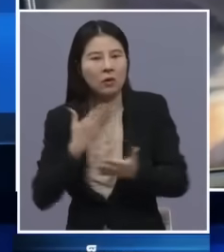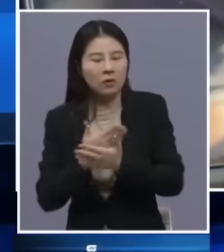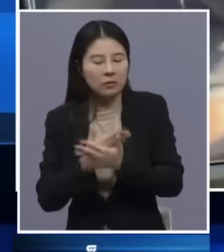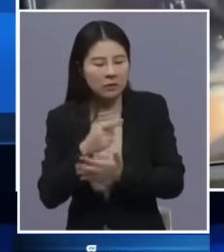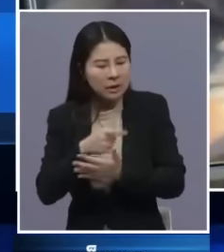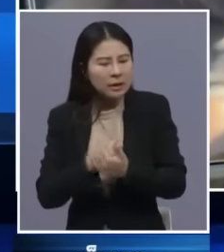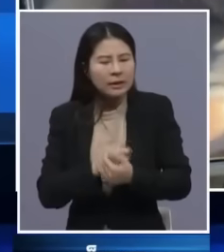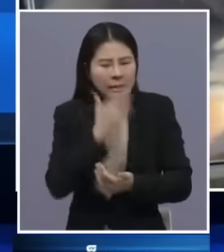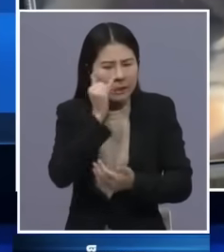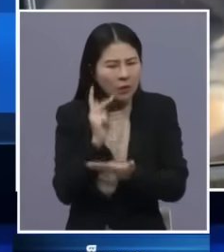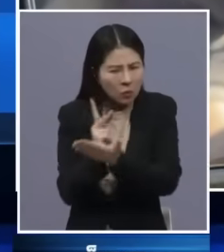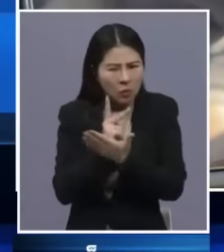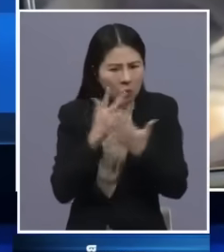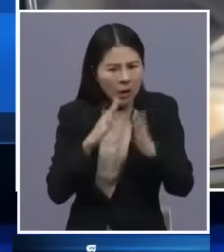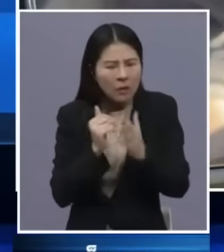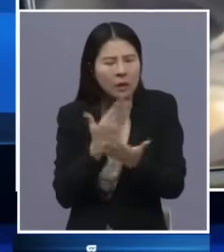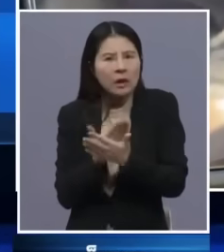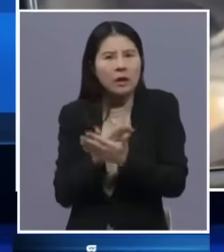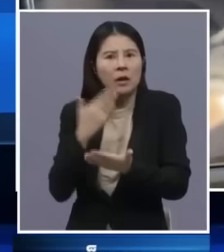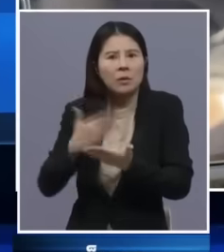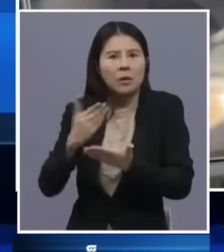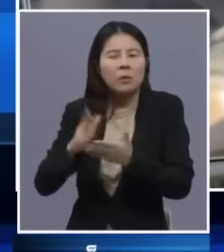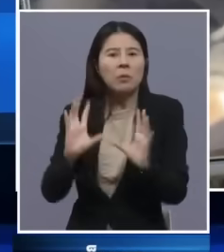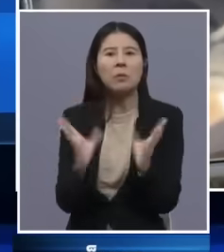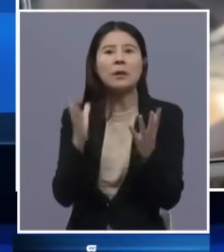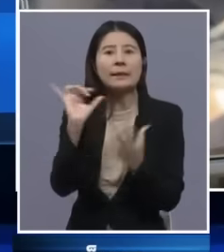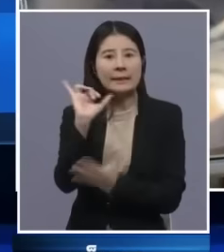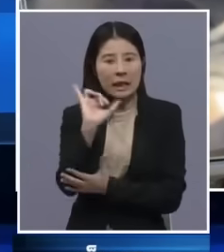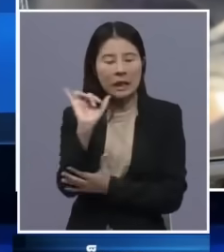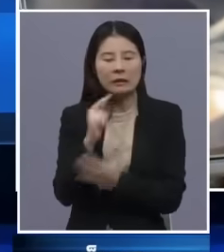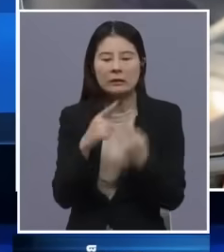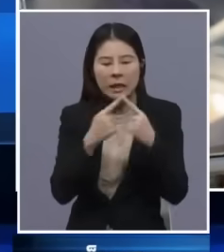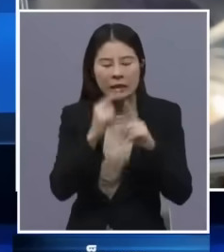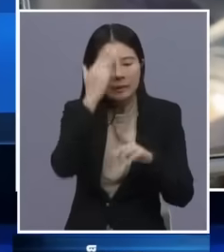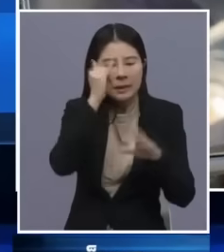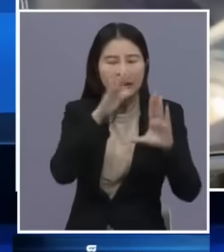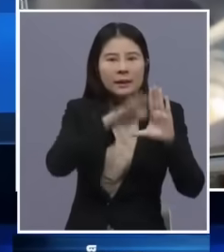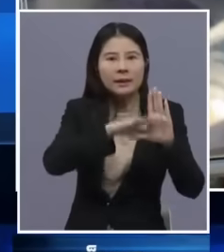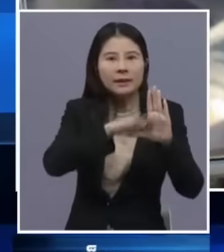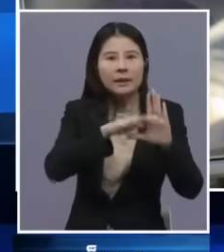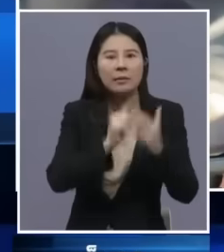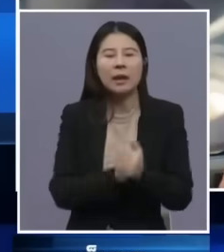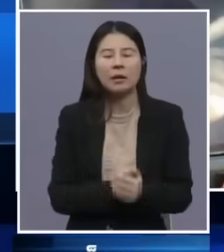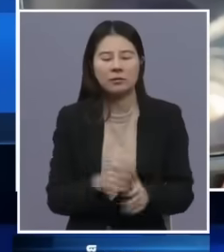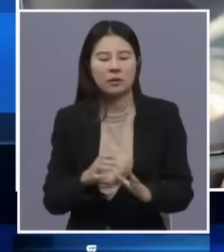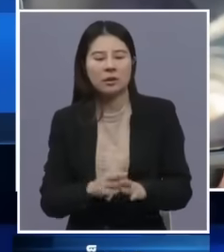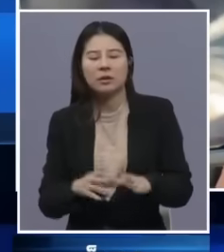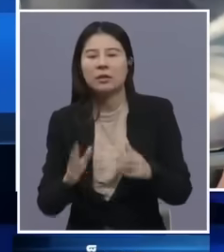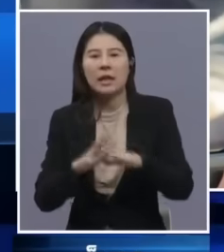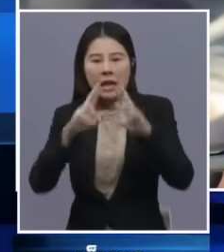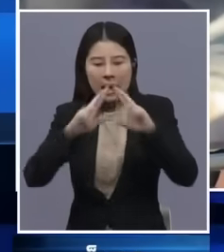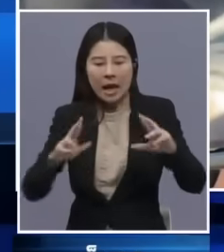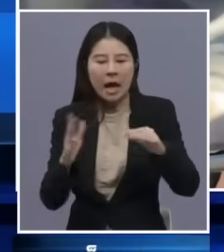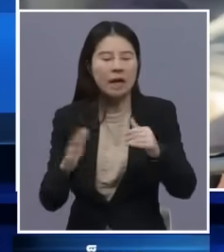แบบแก้หนี้นอกระบบแล้วหนี้ยังใช้ไม่หมดเลยนะคะ นี่เราเคยพูดไว้แล้วว่าประเด็นสำคัญก็คือพอเมื่อไหร่เราเปิดตัวลู